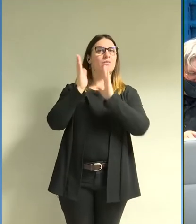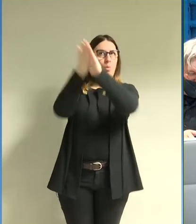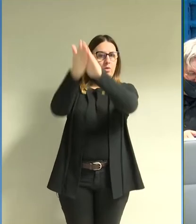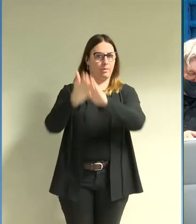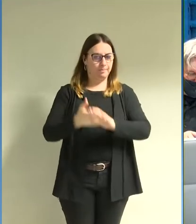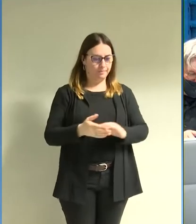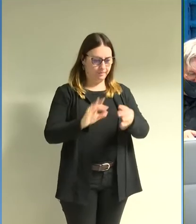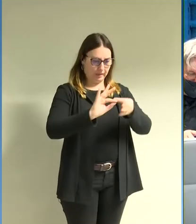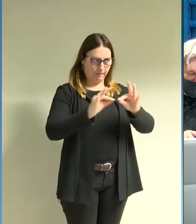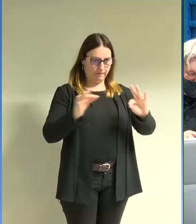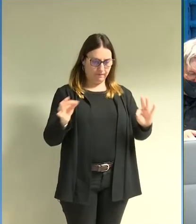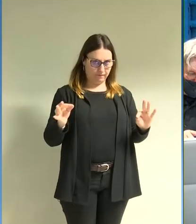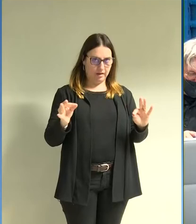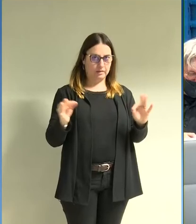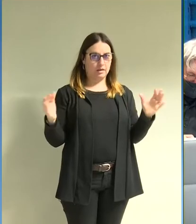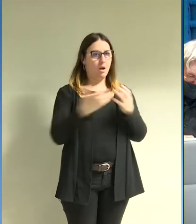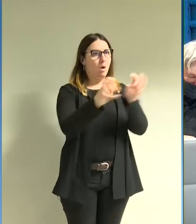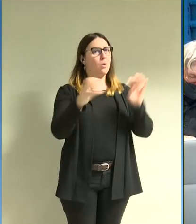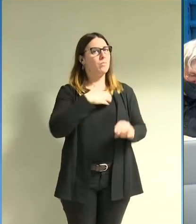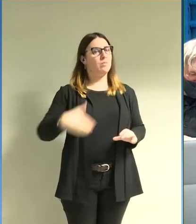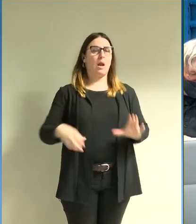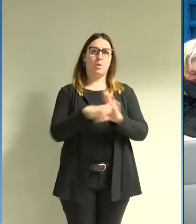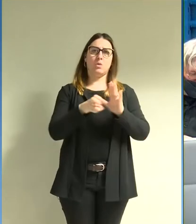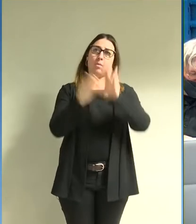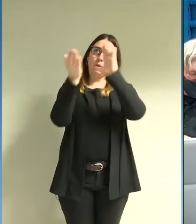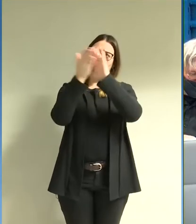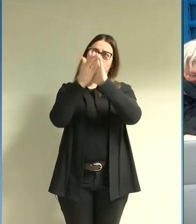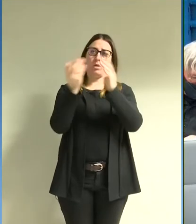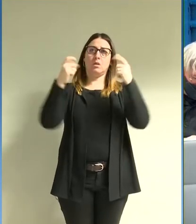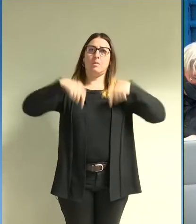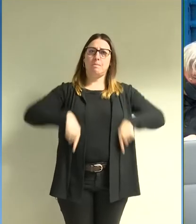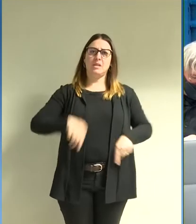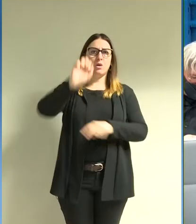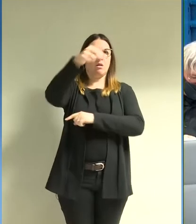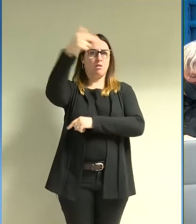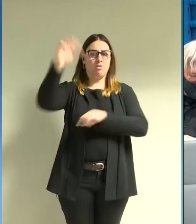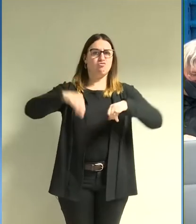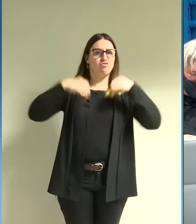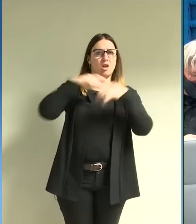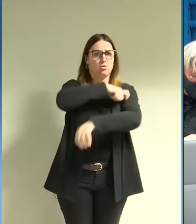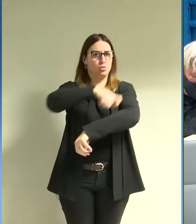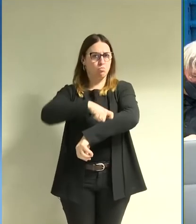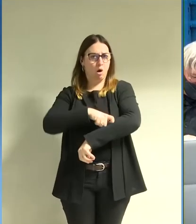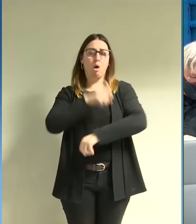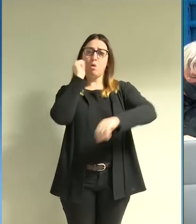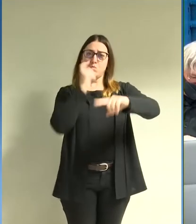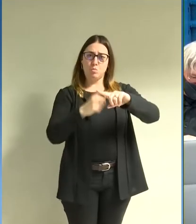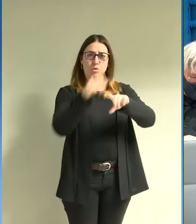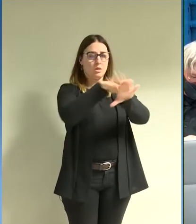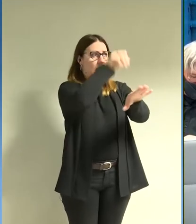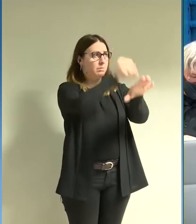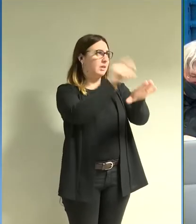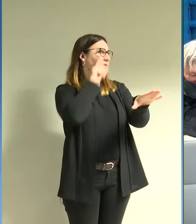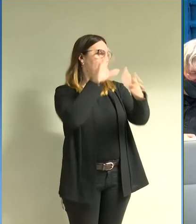donc aussi le conseil municipal de grenoble demande au ministre de l'éducation nationale de jeunesse et des sports ainsi qu'à l'inspectrice d'académie